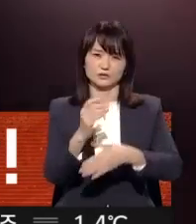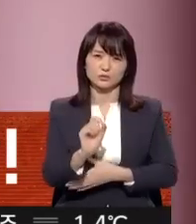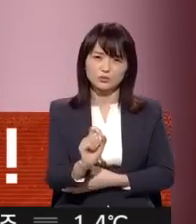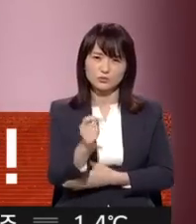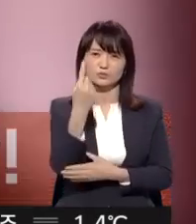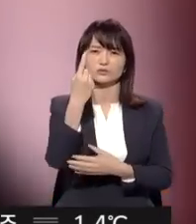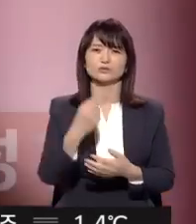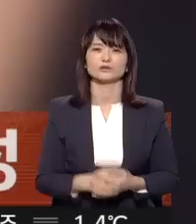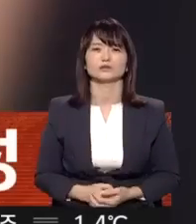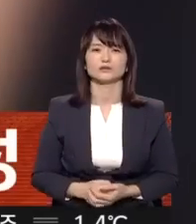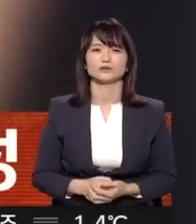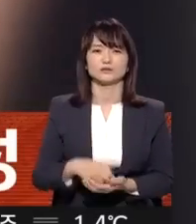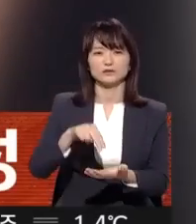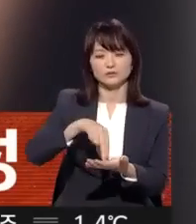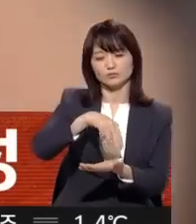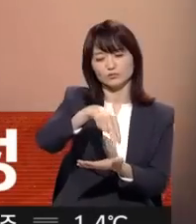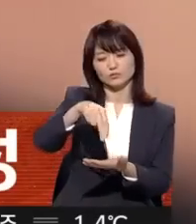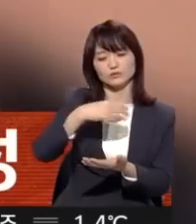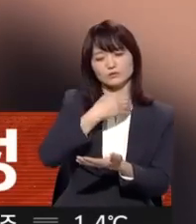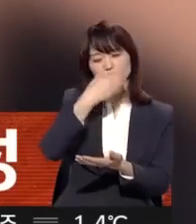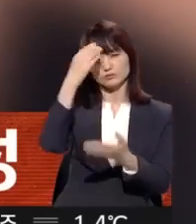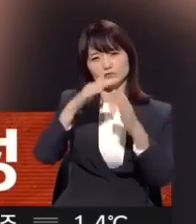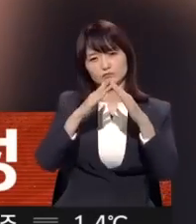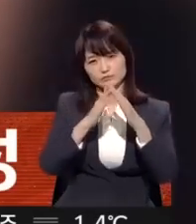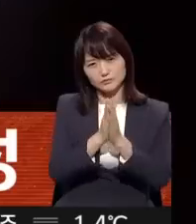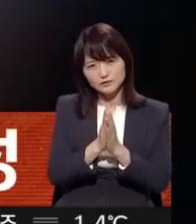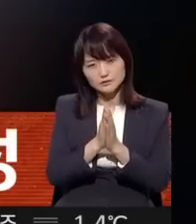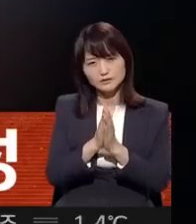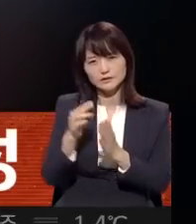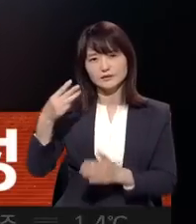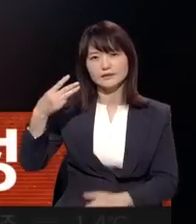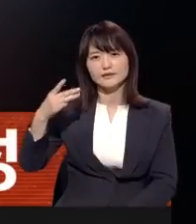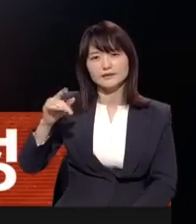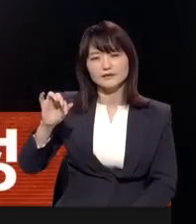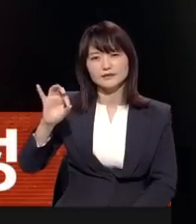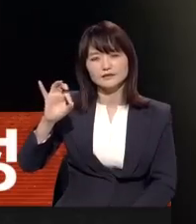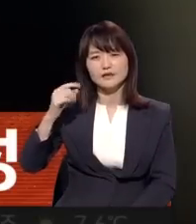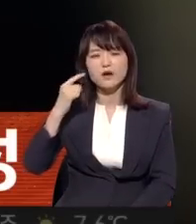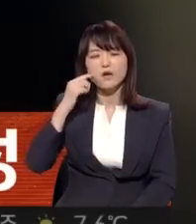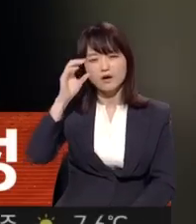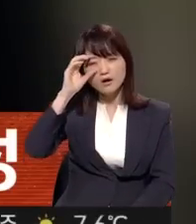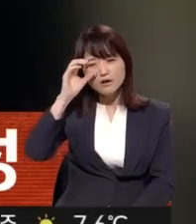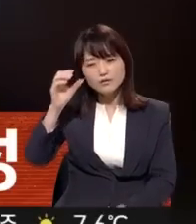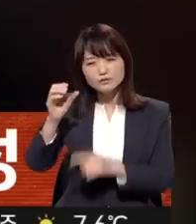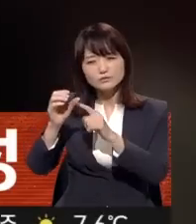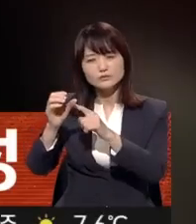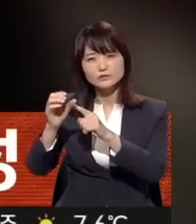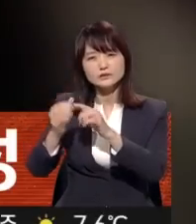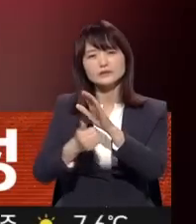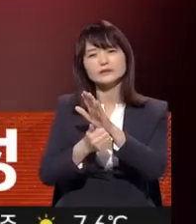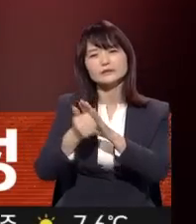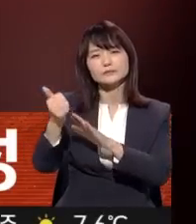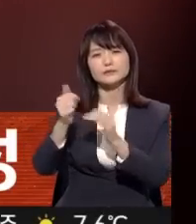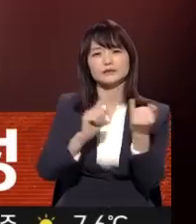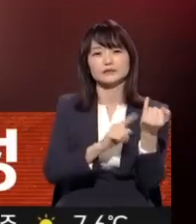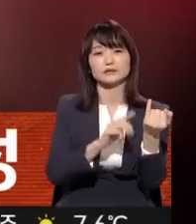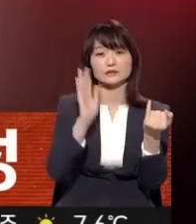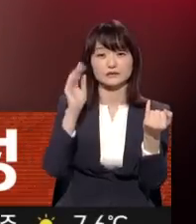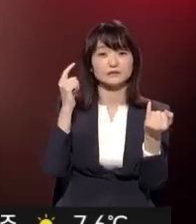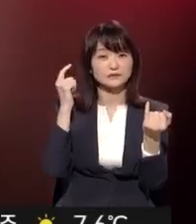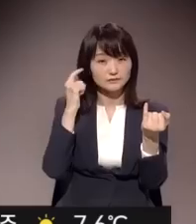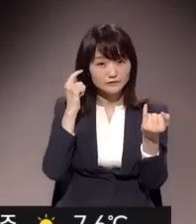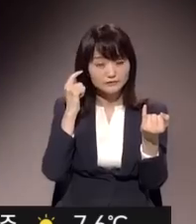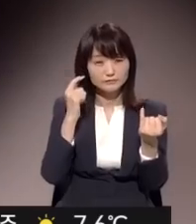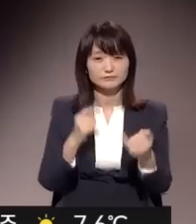사고로 무용이라는 꿈을 접었던 그녀에게 레이저 의안 한 줄기 빛이었고요. 그럼 이 여성 이야기 한번 듣고